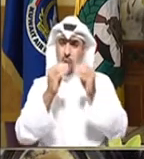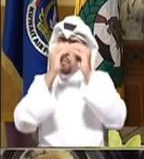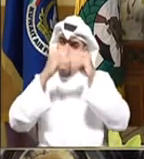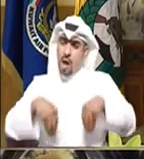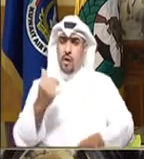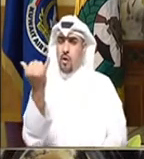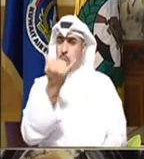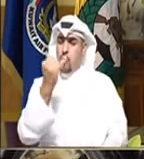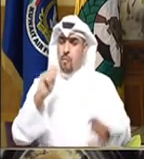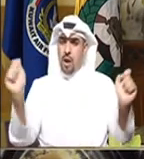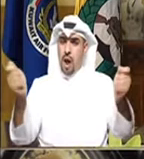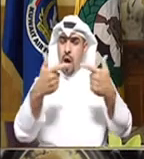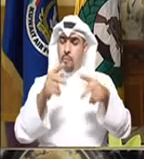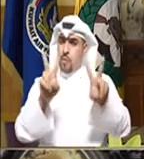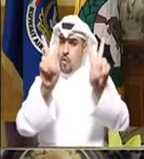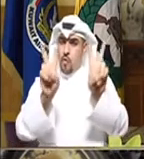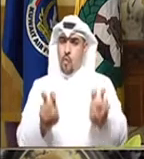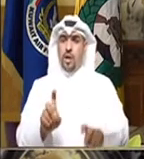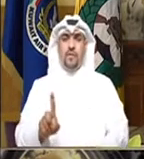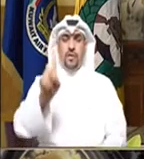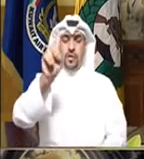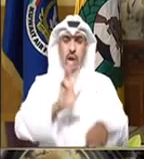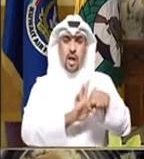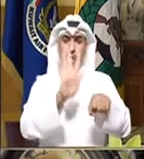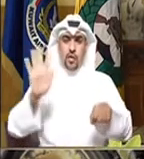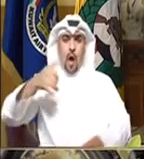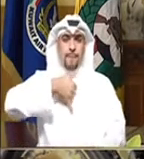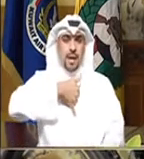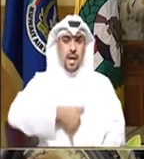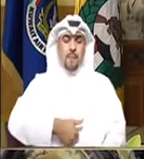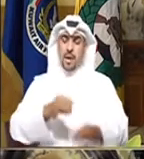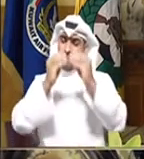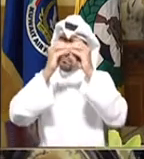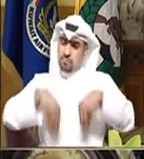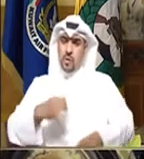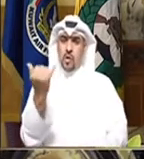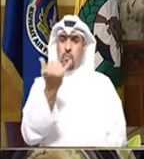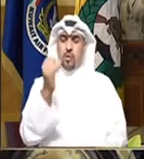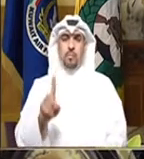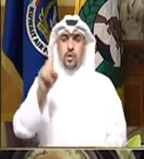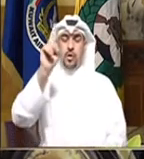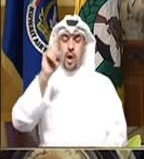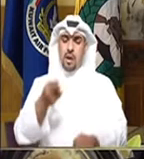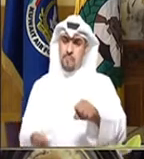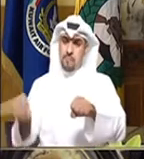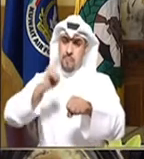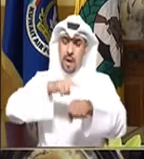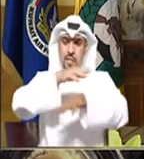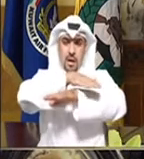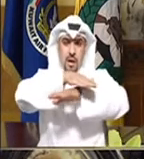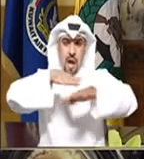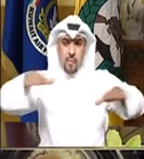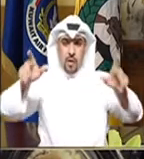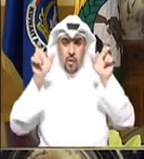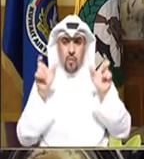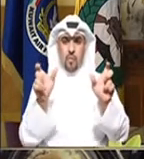يضع حدا لمعاناة أبناء الشعب اليمني بعودة الأمن والاستقرار إلى